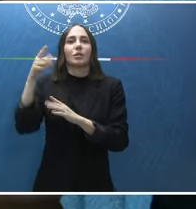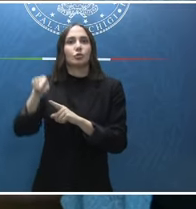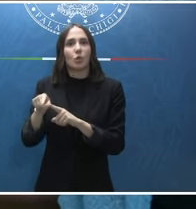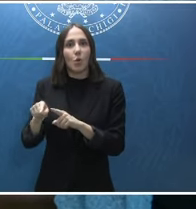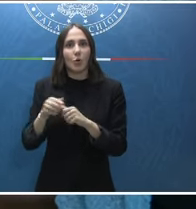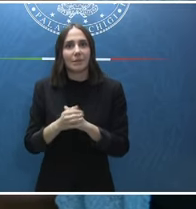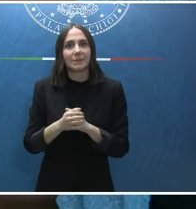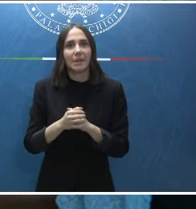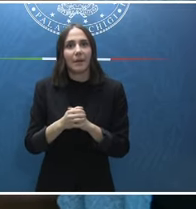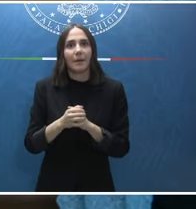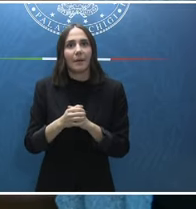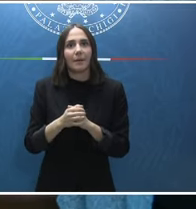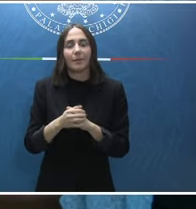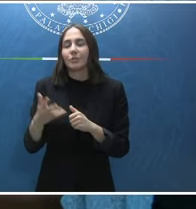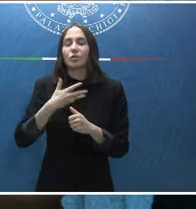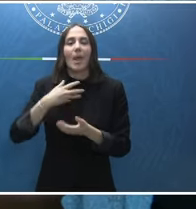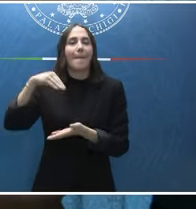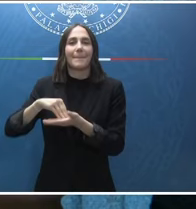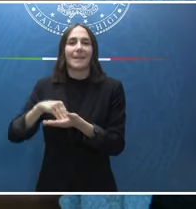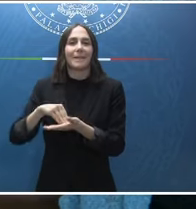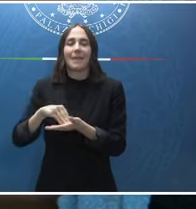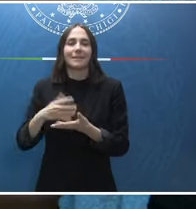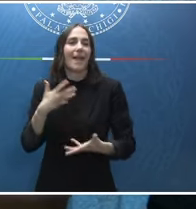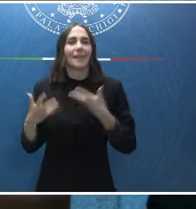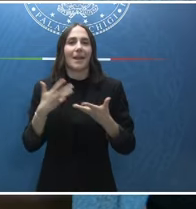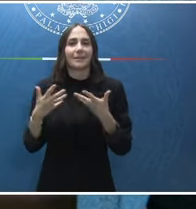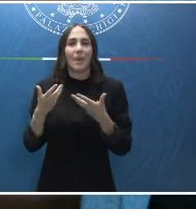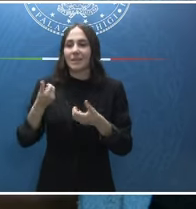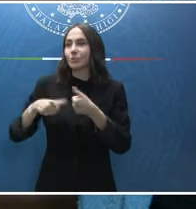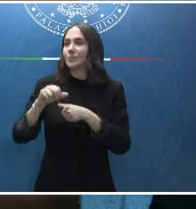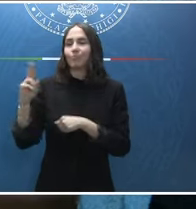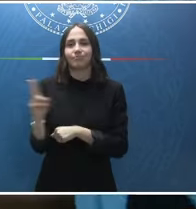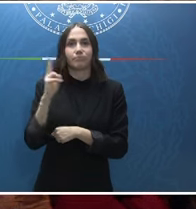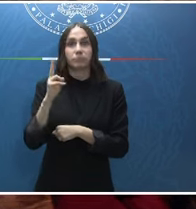rimane presenza carismatica e insostituibile. Rinascere si può.